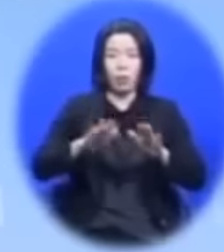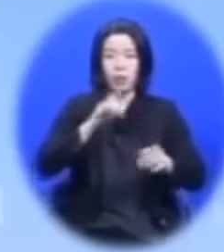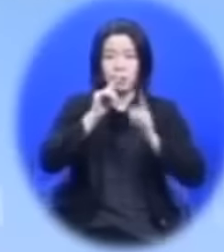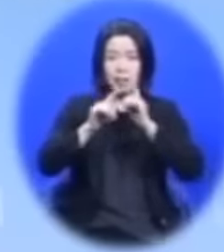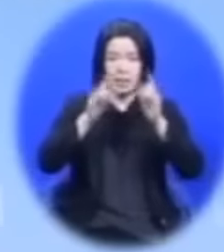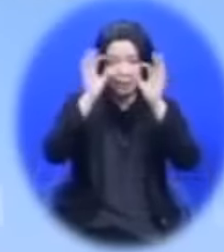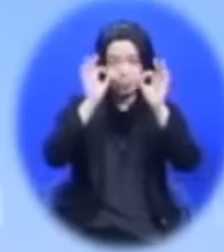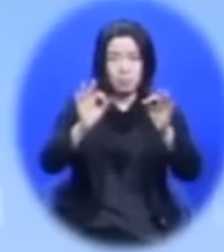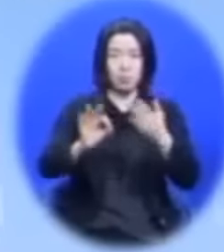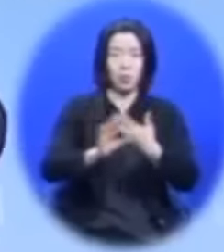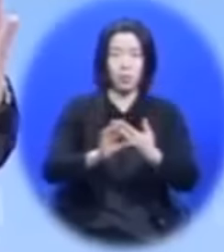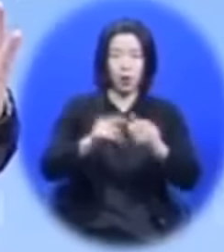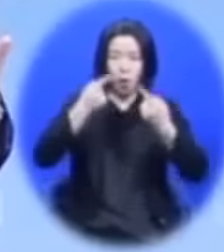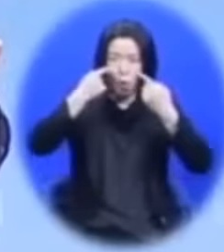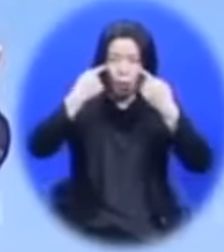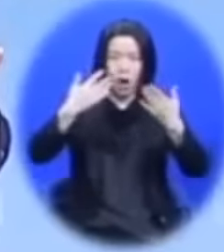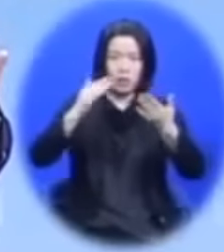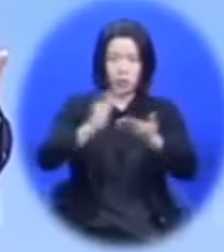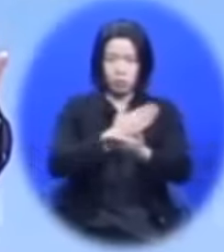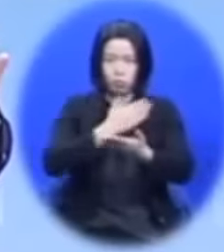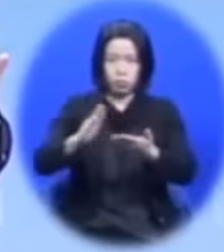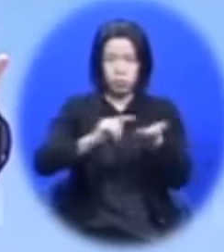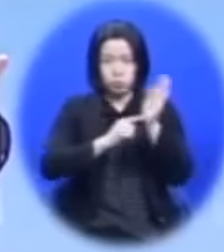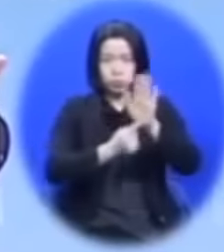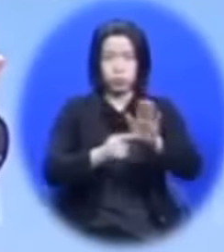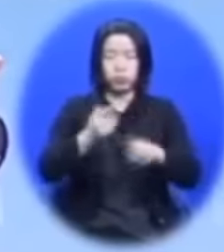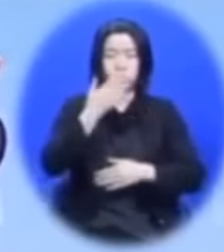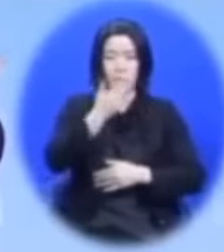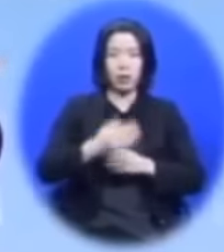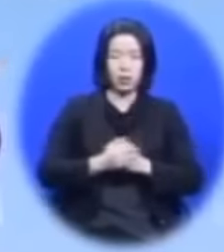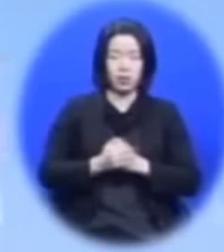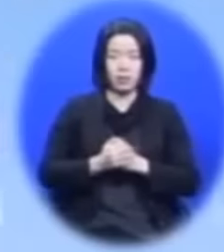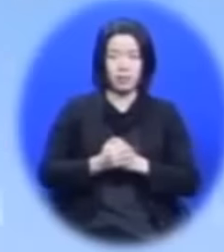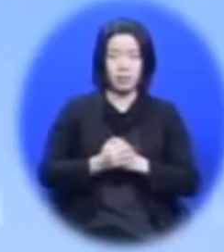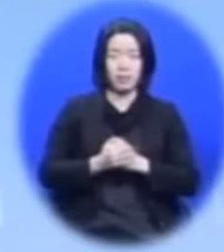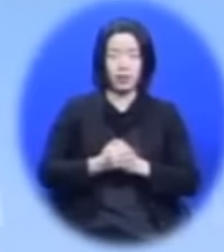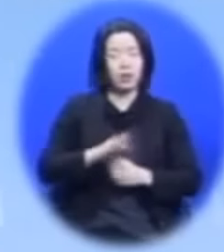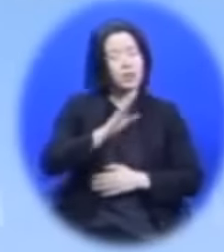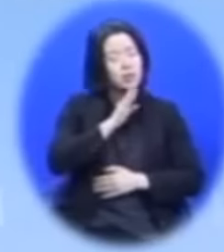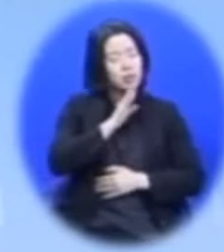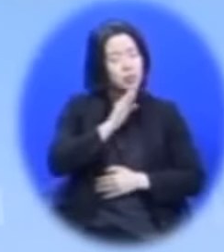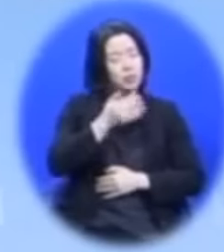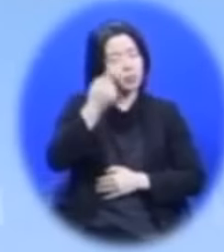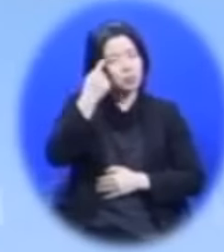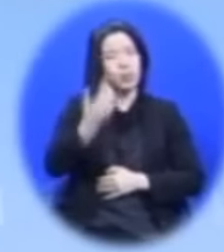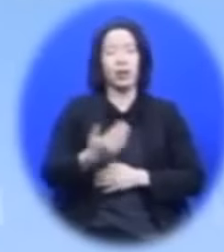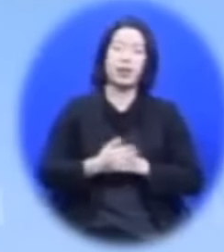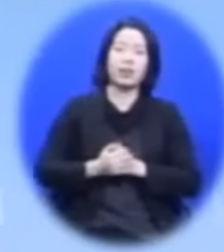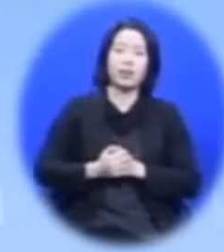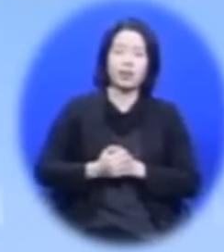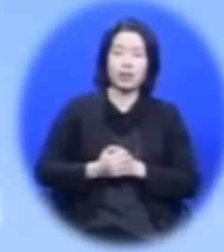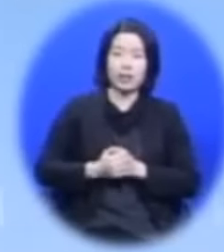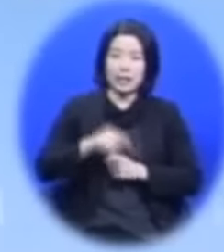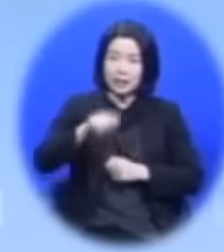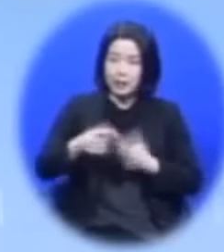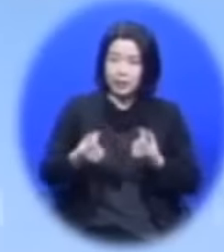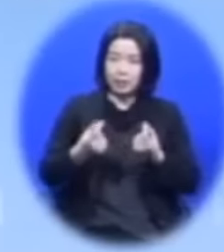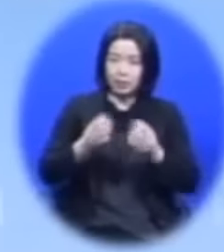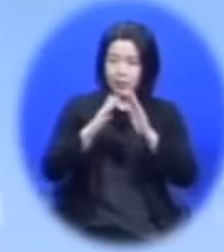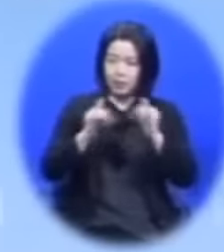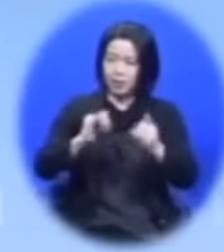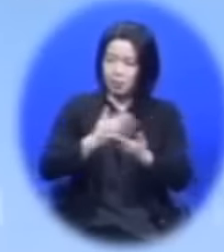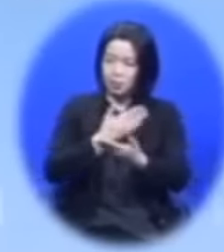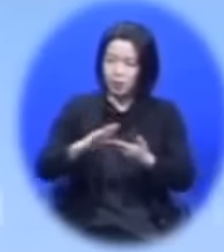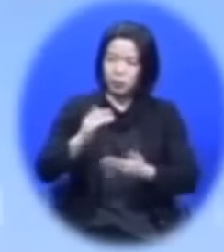보면 환히 구분해 드러난다는 겁니다. 정말 그럴까? 이렇게 사람을 나눠도